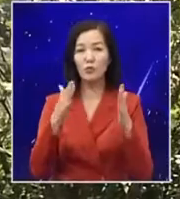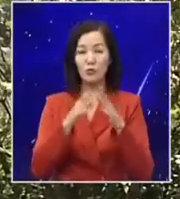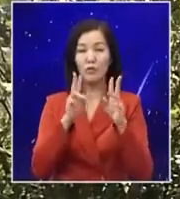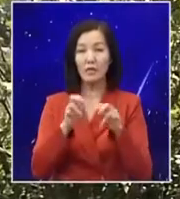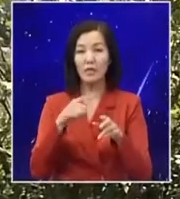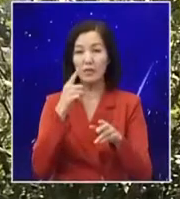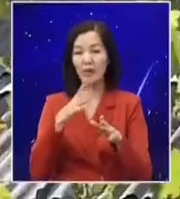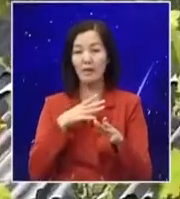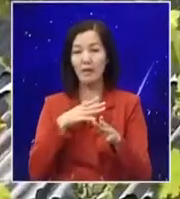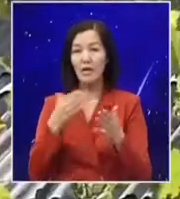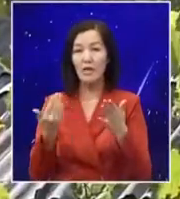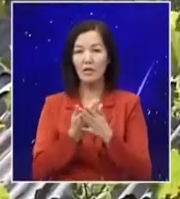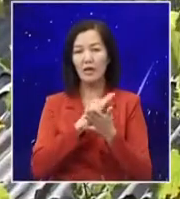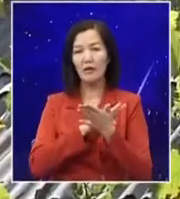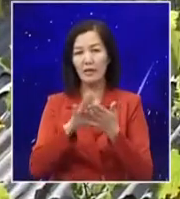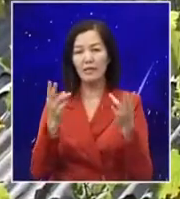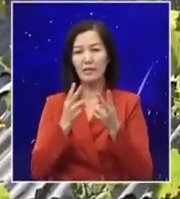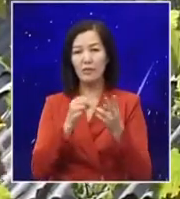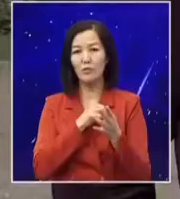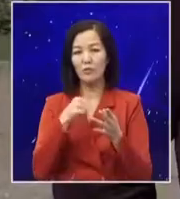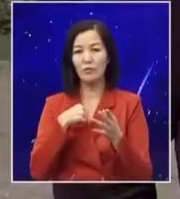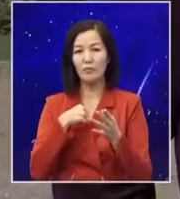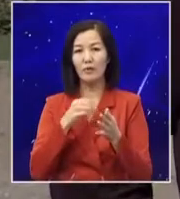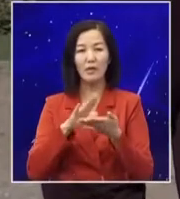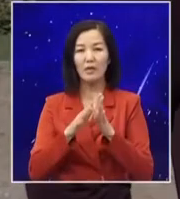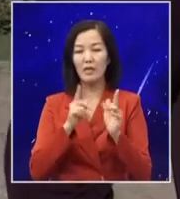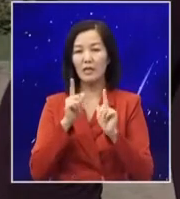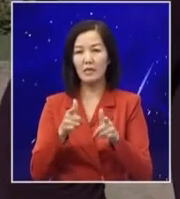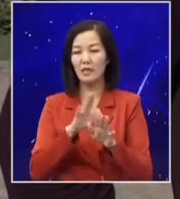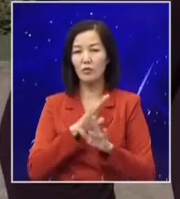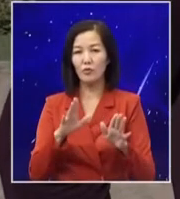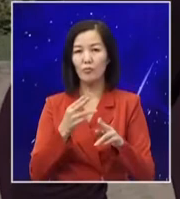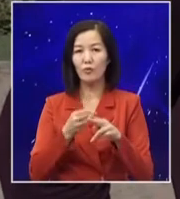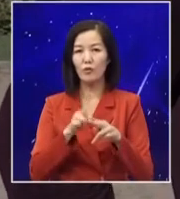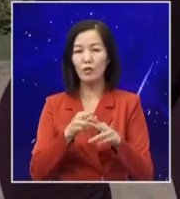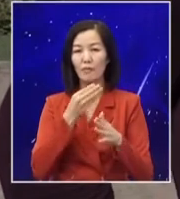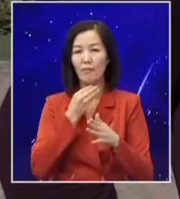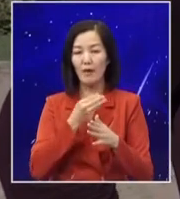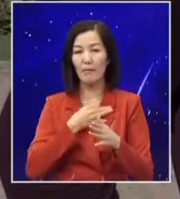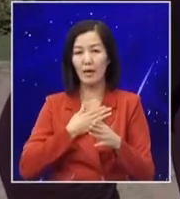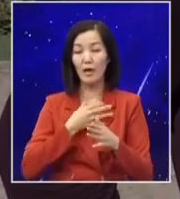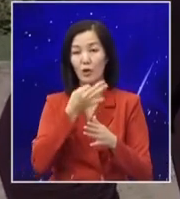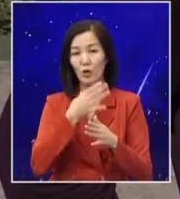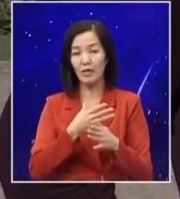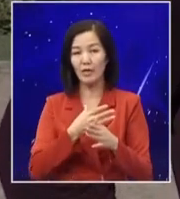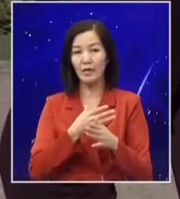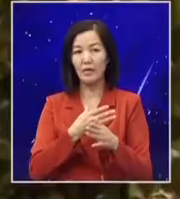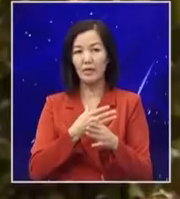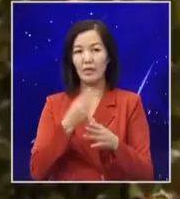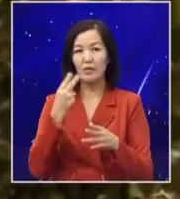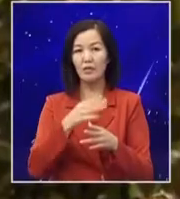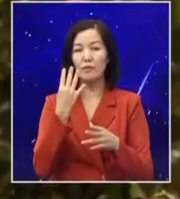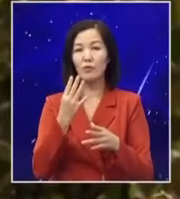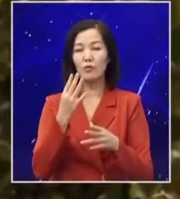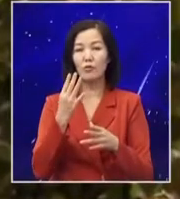айтты. Жаңасын, тазасын мен өзім келіспедім. Себебі осы жер маған қатты ұнады. Өйткені бұның 24